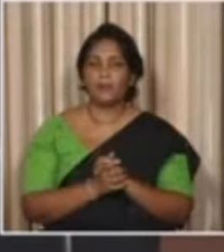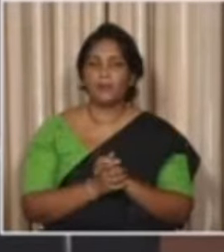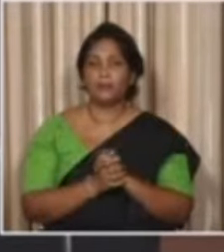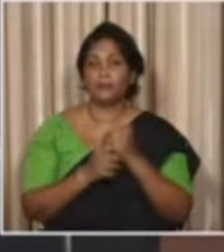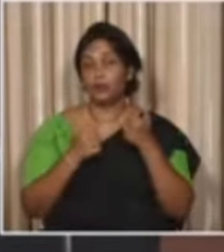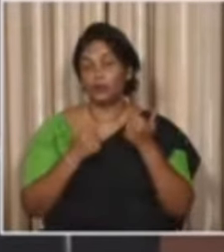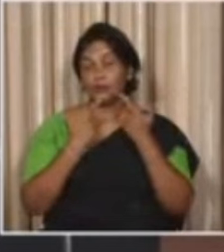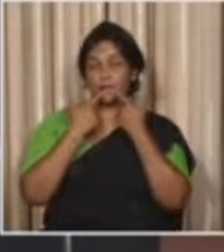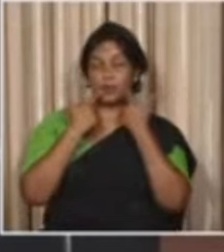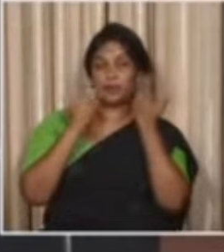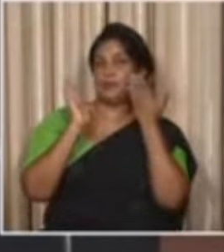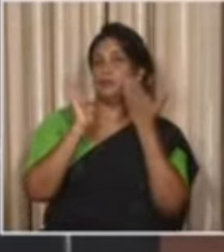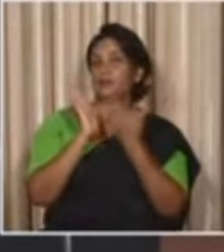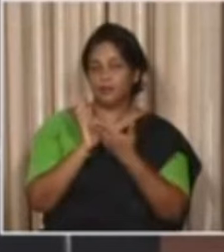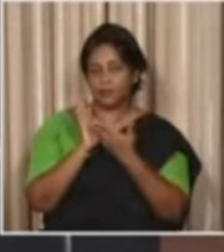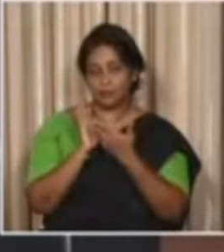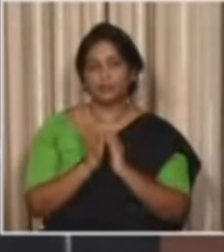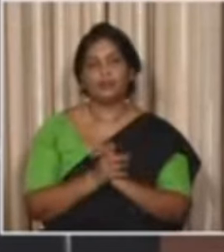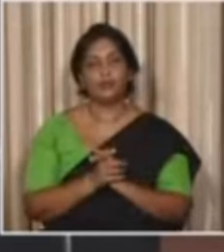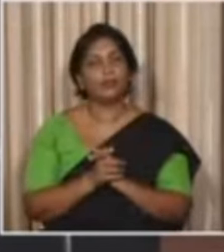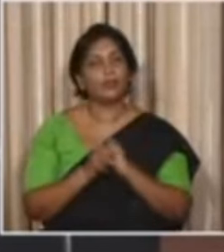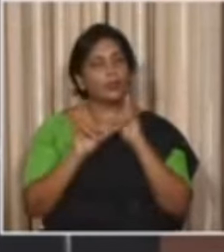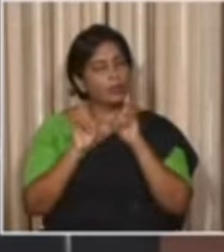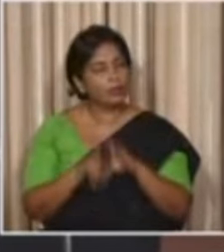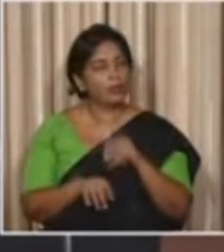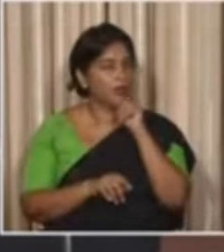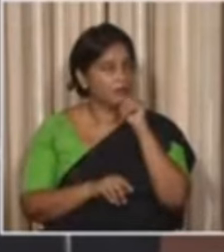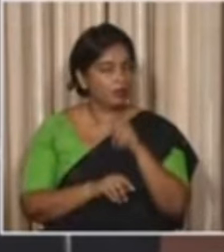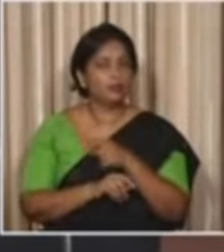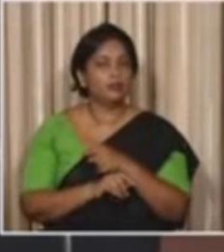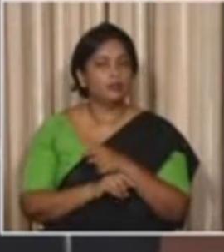හොඳට රඟපාඩුව ඉතින් ඇත්ත වශයෙන්ම